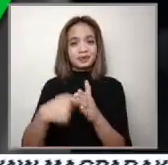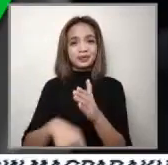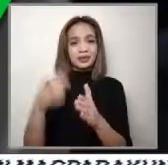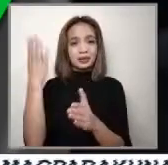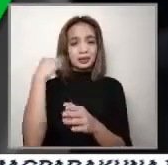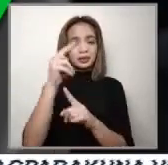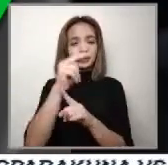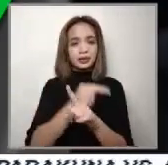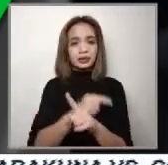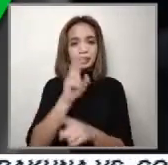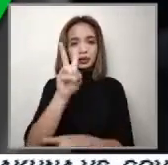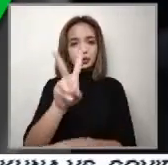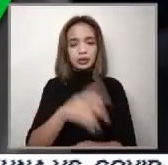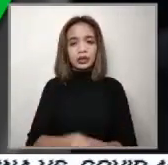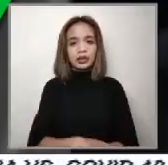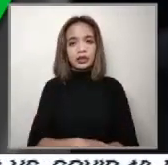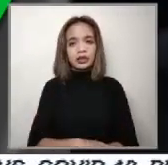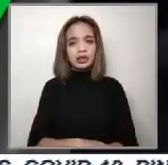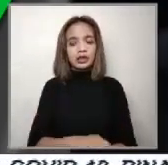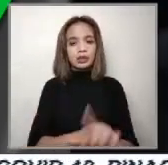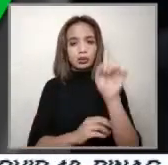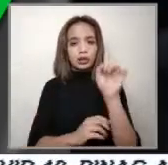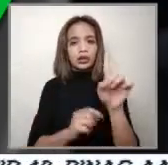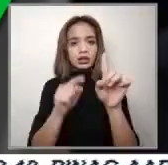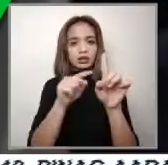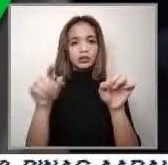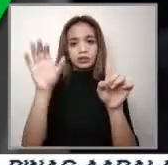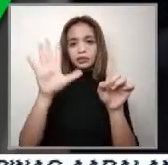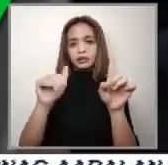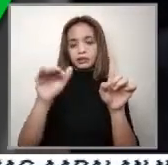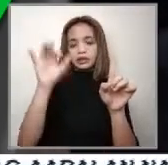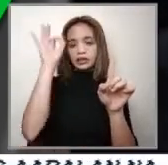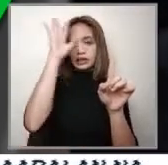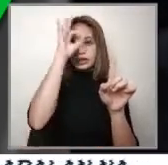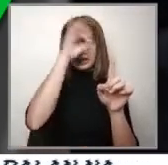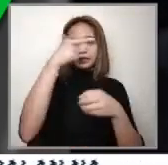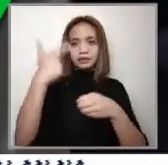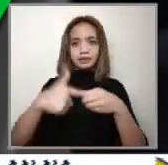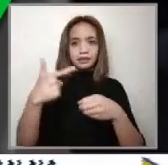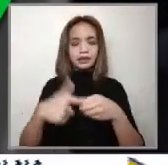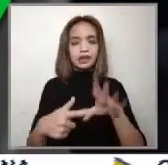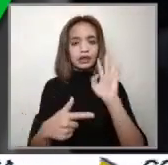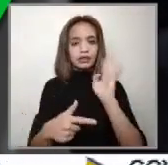nasa piso at 15 centavos ang taas sa gasolina habang nasa 40 centavos naman sa diesel.